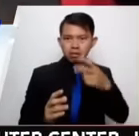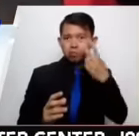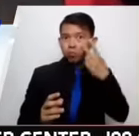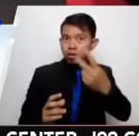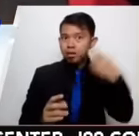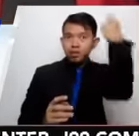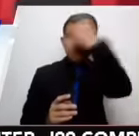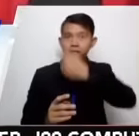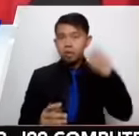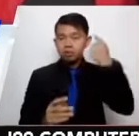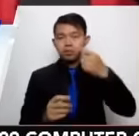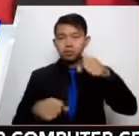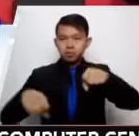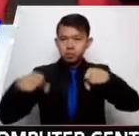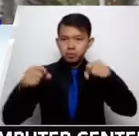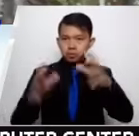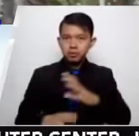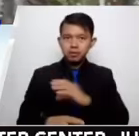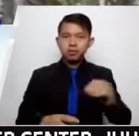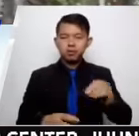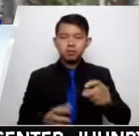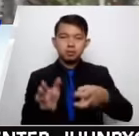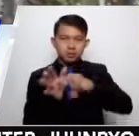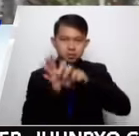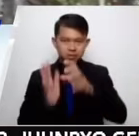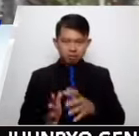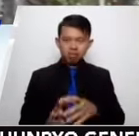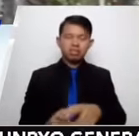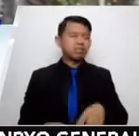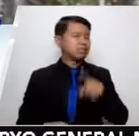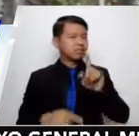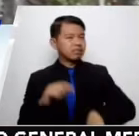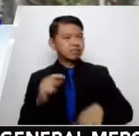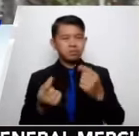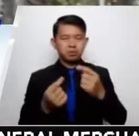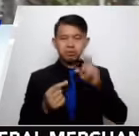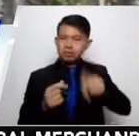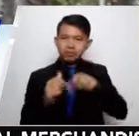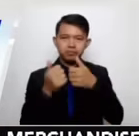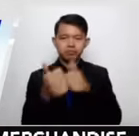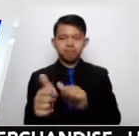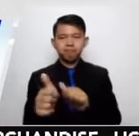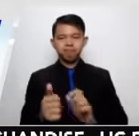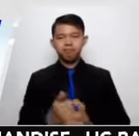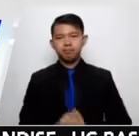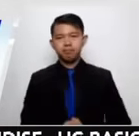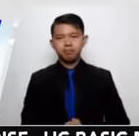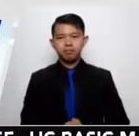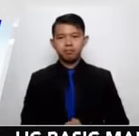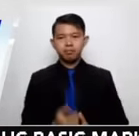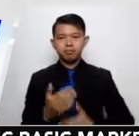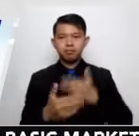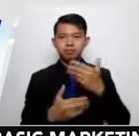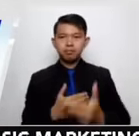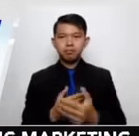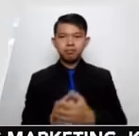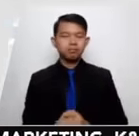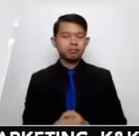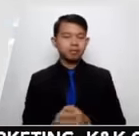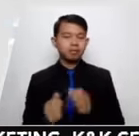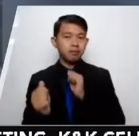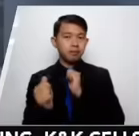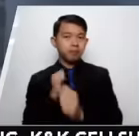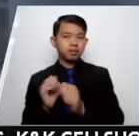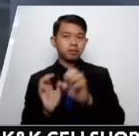rider, wala tayong magawa. Sa San Carlos Negros Occidental, ipinasa ang Executive Order 89 noong Pebrero